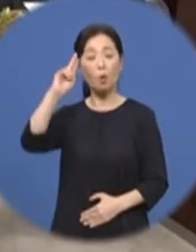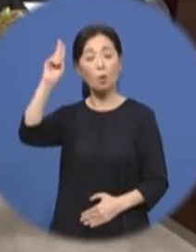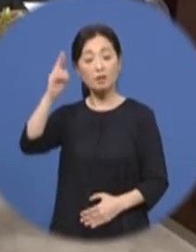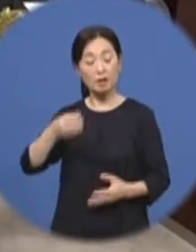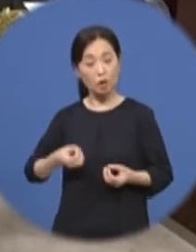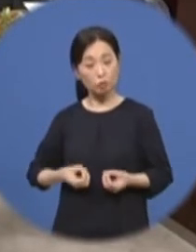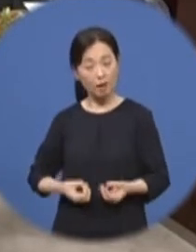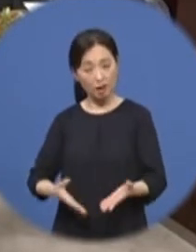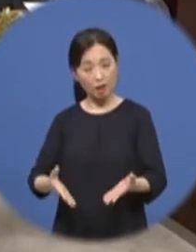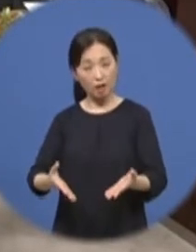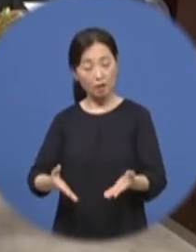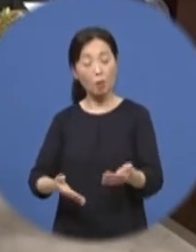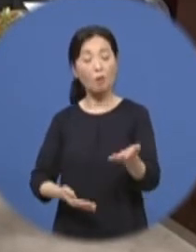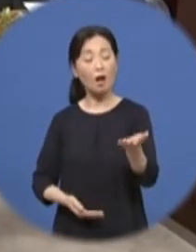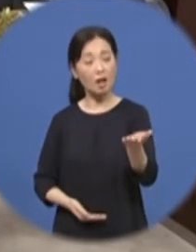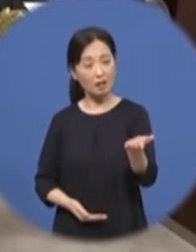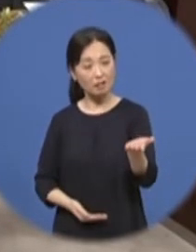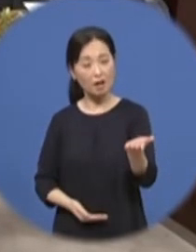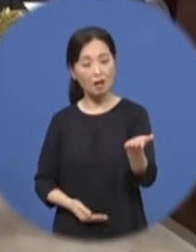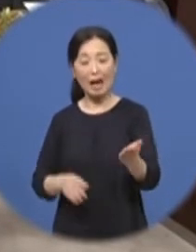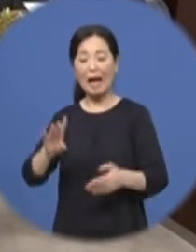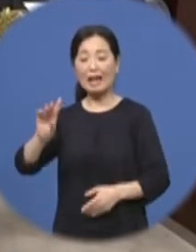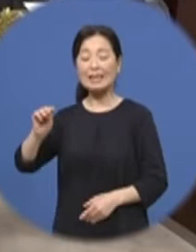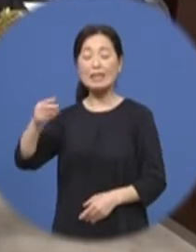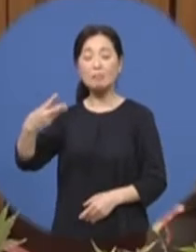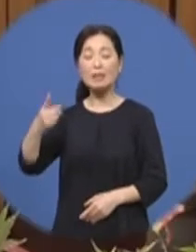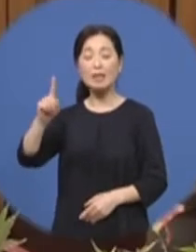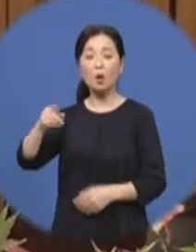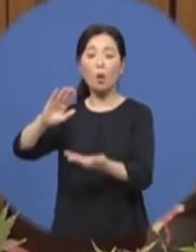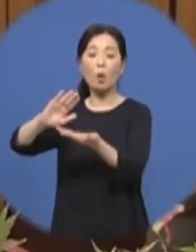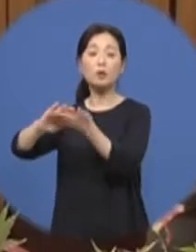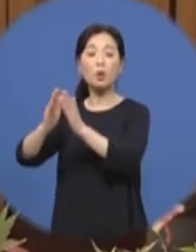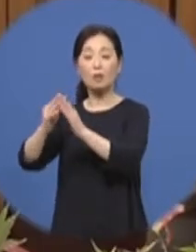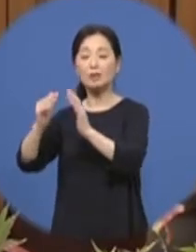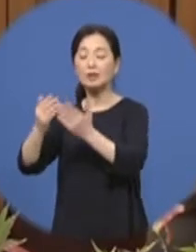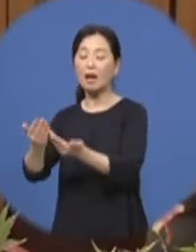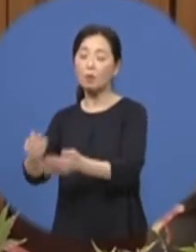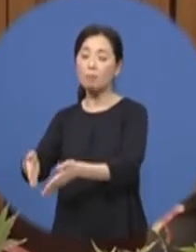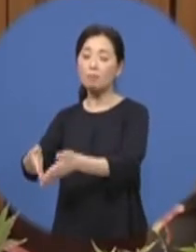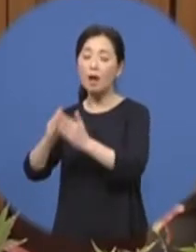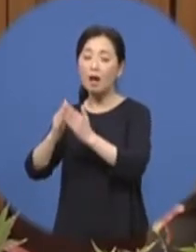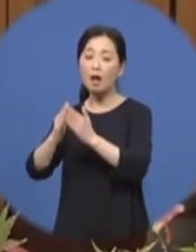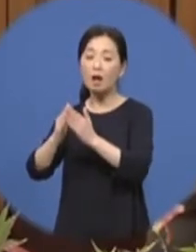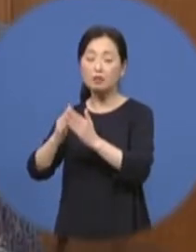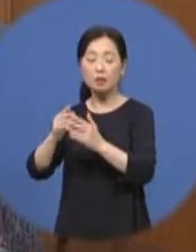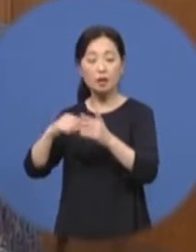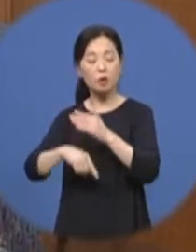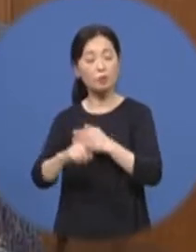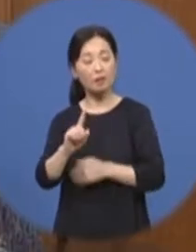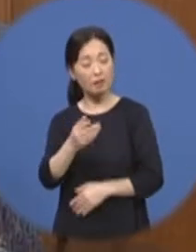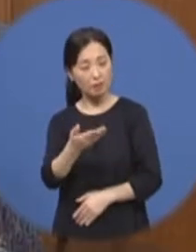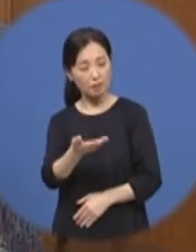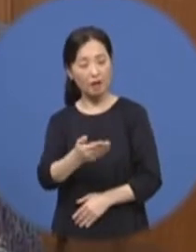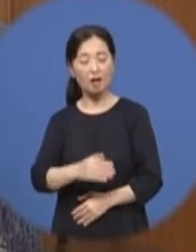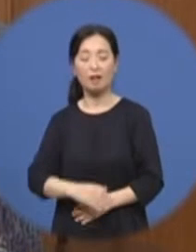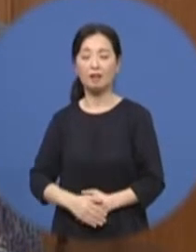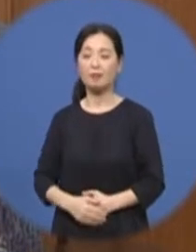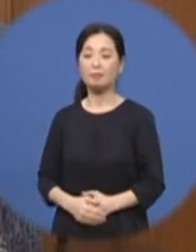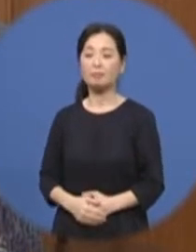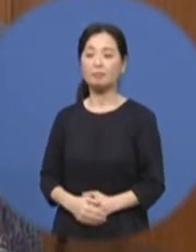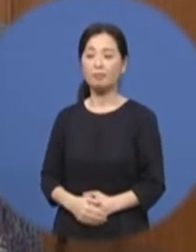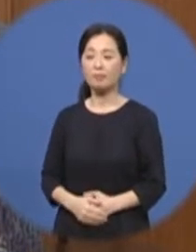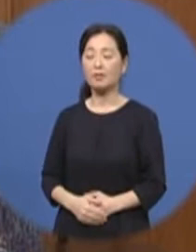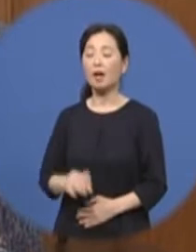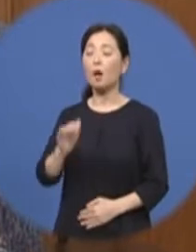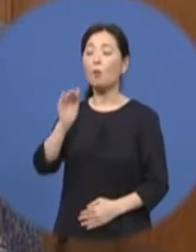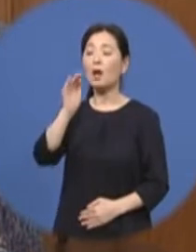の山上先生が、はいはい、君野町に学校を作ろうと思われたのは何かありますか？ はい、和歌山の持